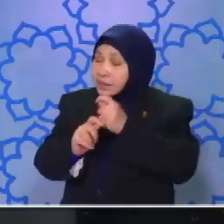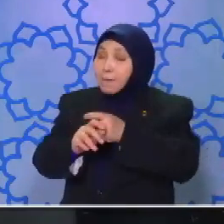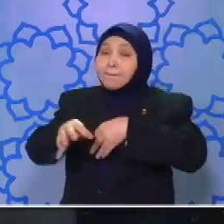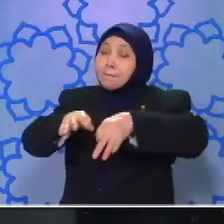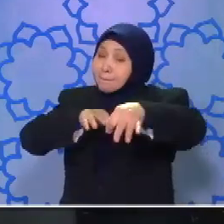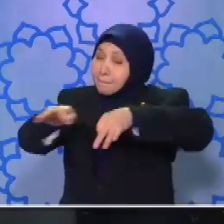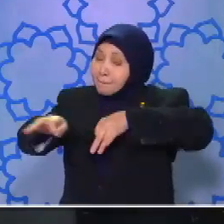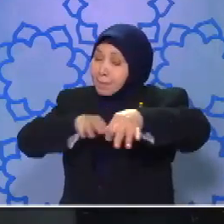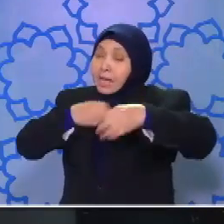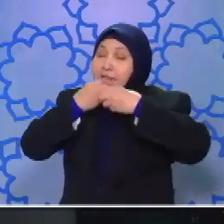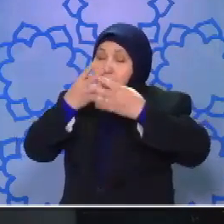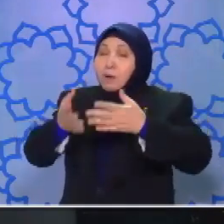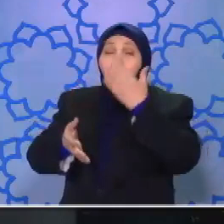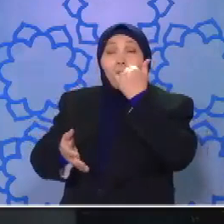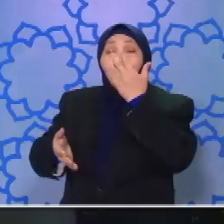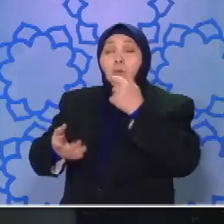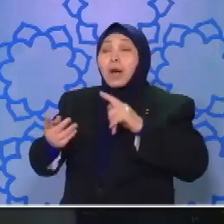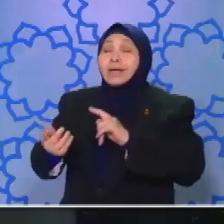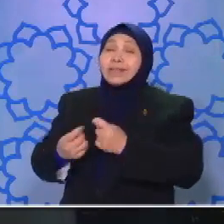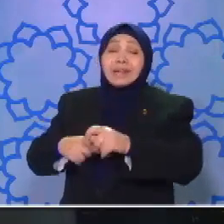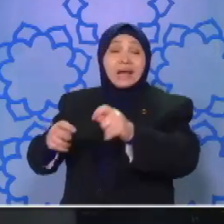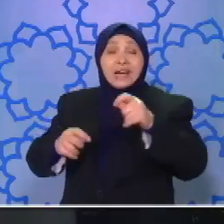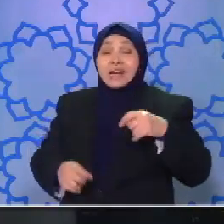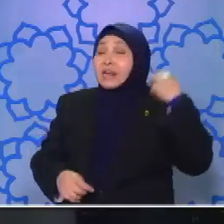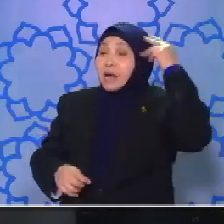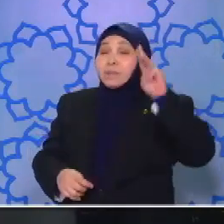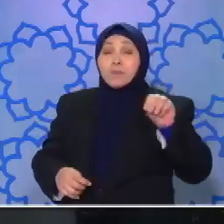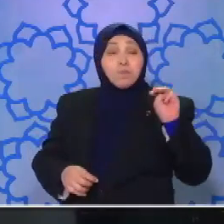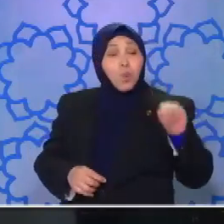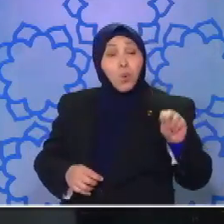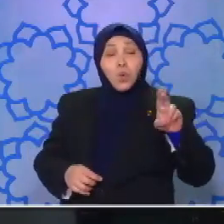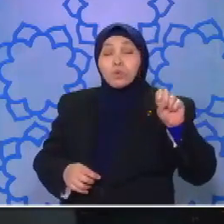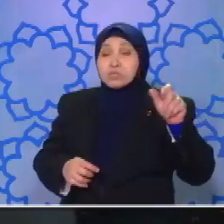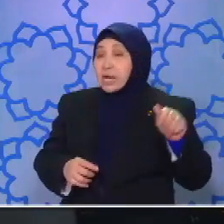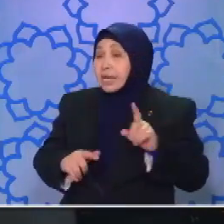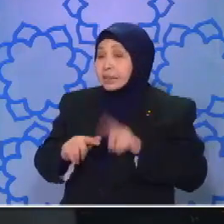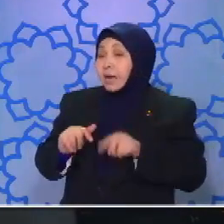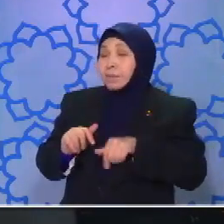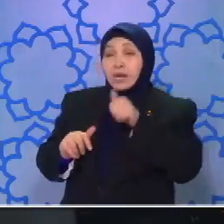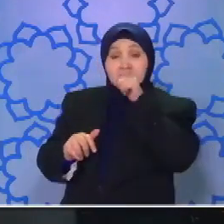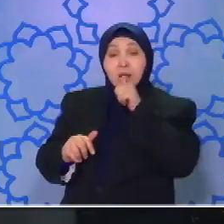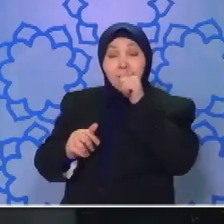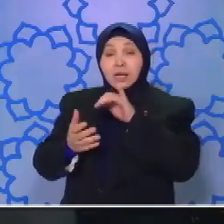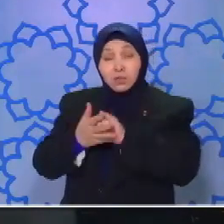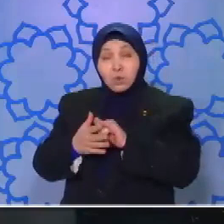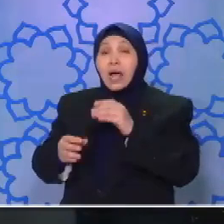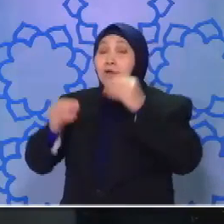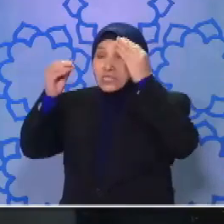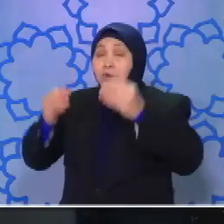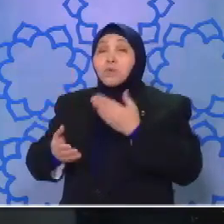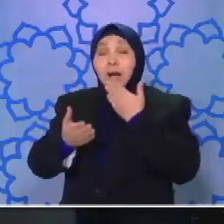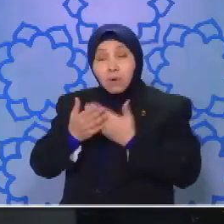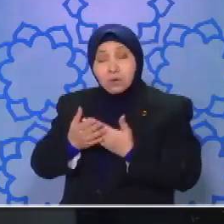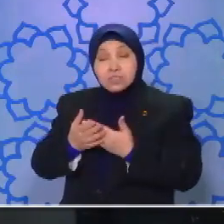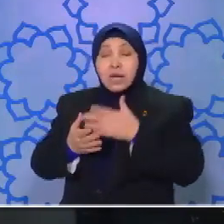tindakan-tindakan yang betul, tak boleh sabar itu, ya. Supaya itulah penjelasan demi penjelasan. Baik, ini cikgu yang bagus, Ustaz. Ya, kalau cikgu tak bagus, ayah